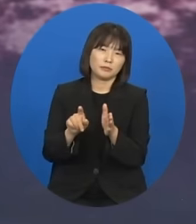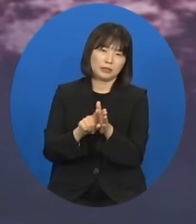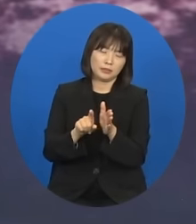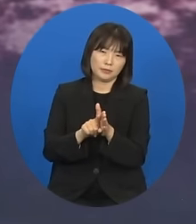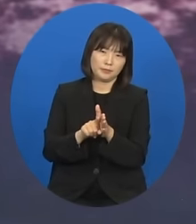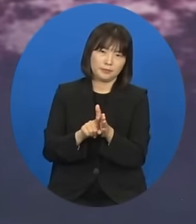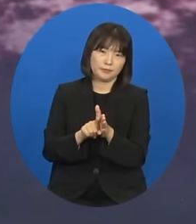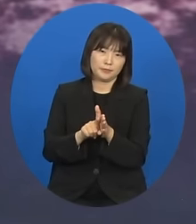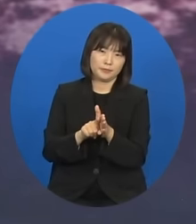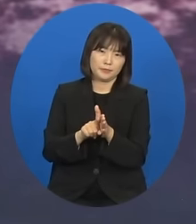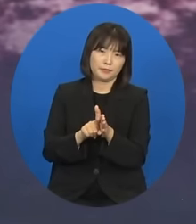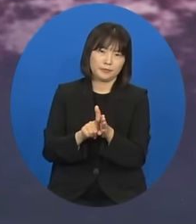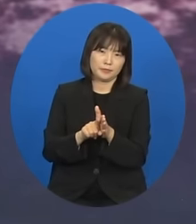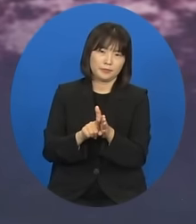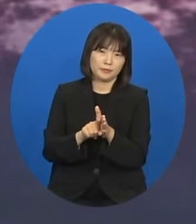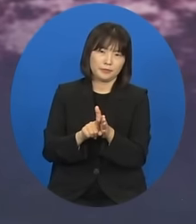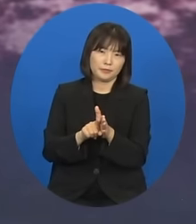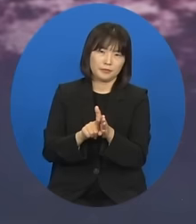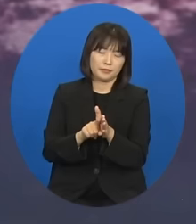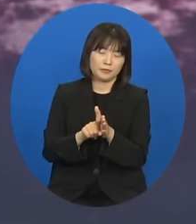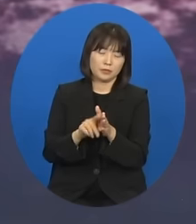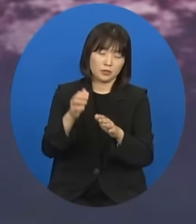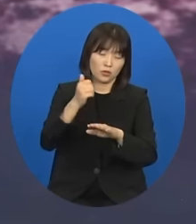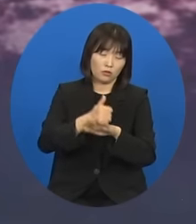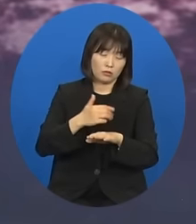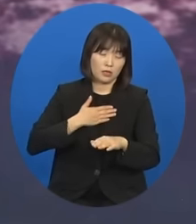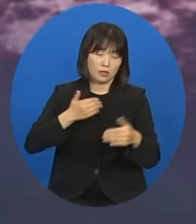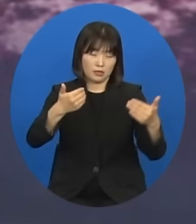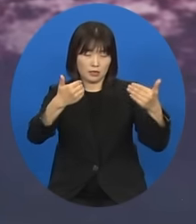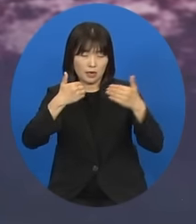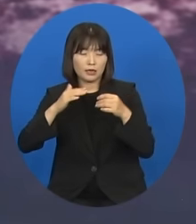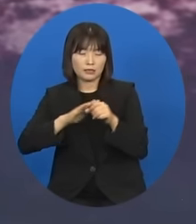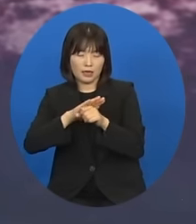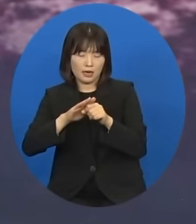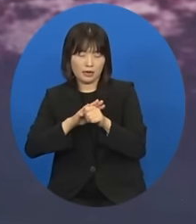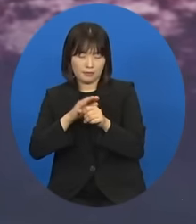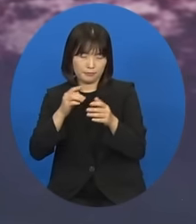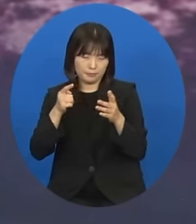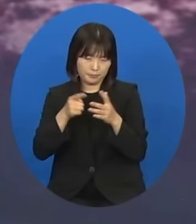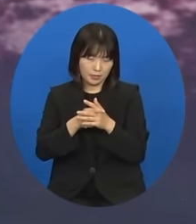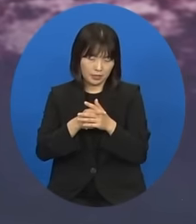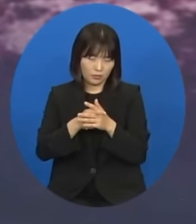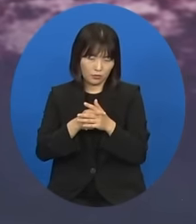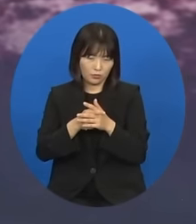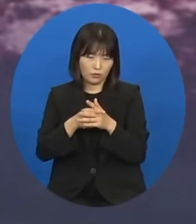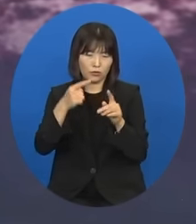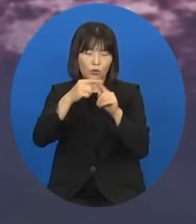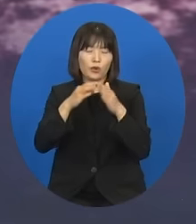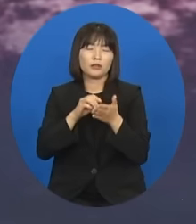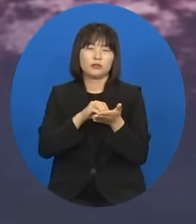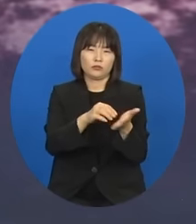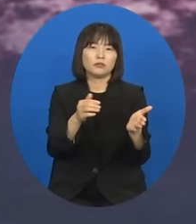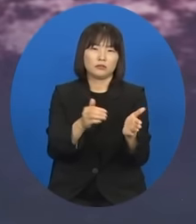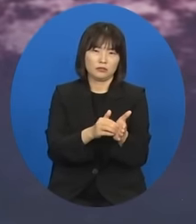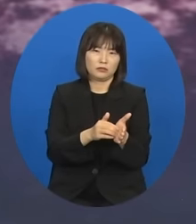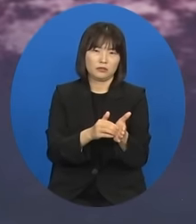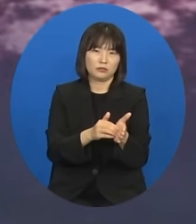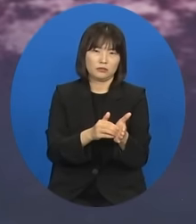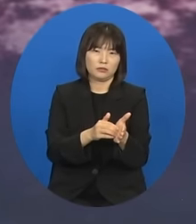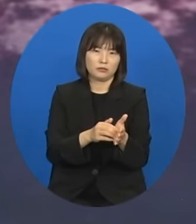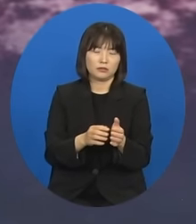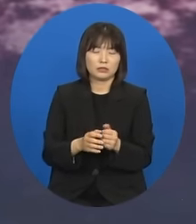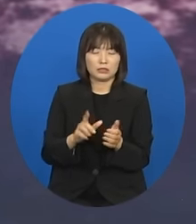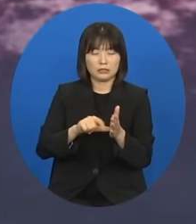믿음이 결국에는 나를 향한 사랑이었음을 알고 등록하게 되었습니다 오랜 시간이